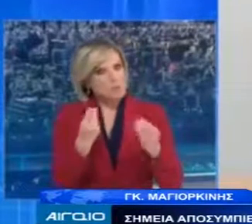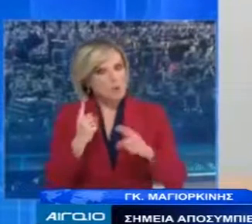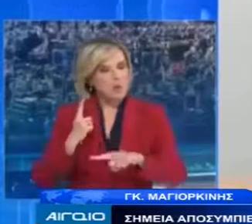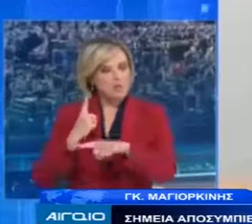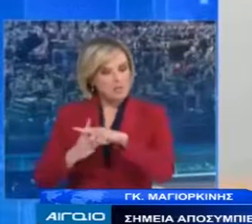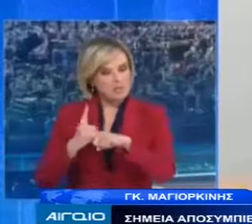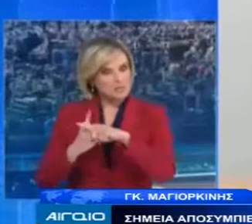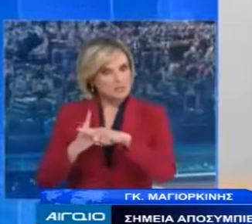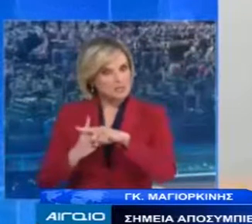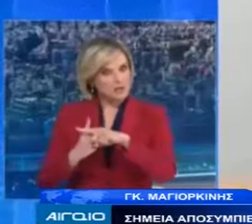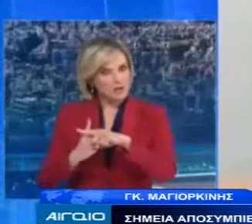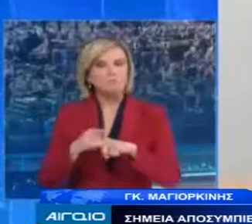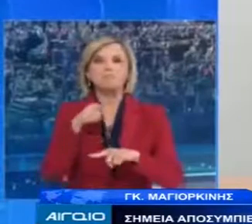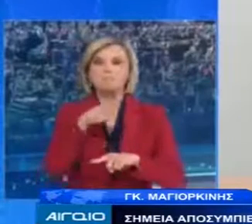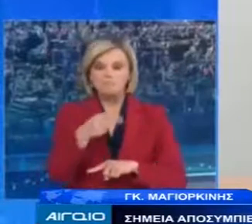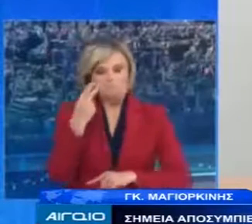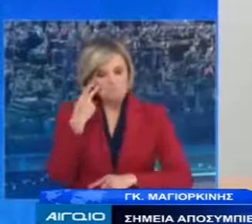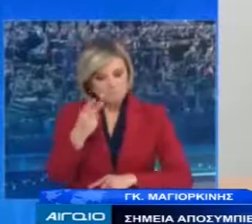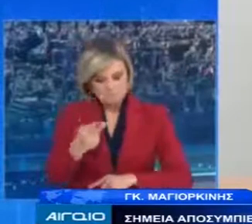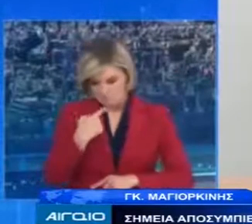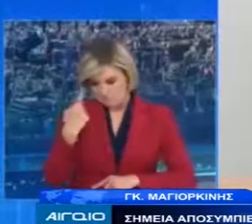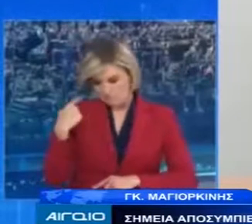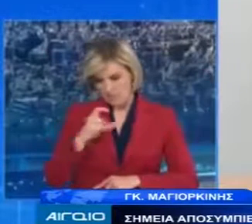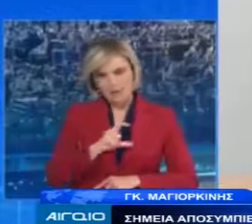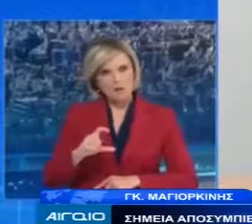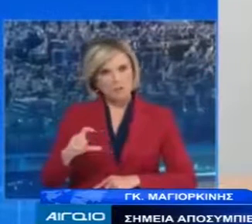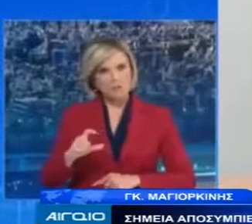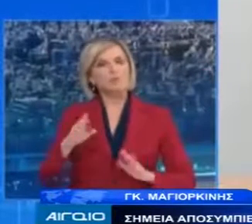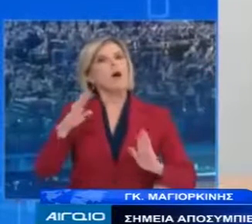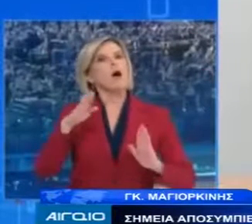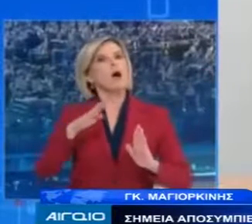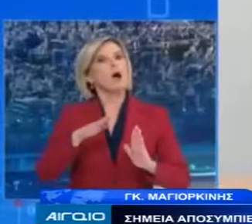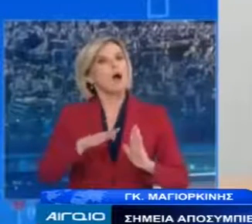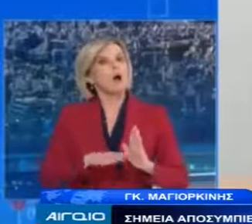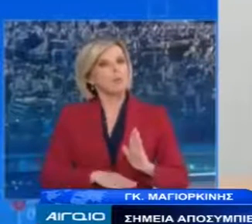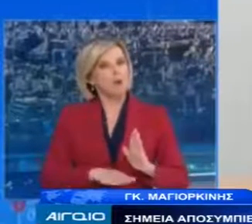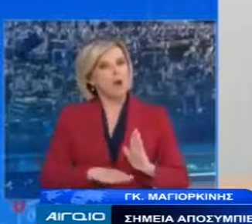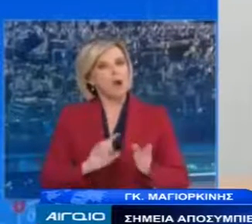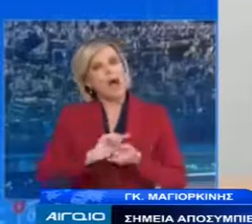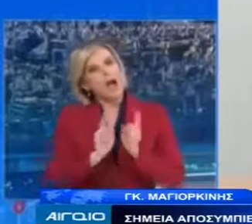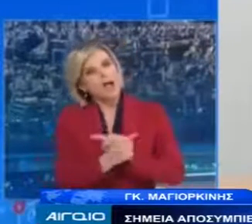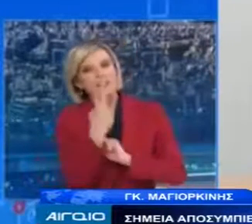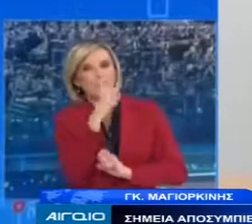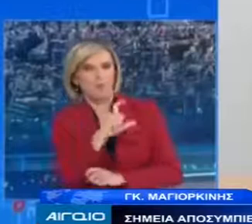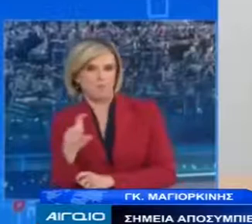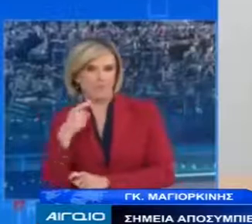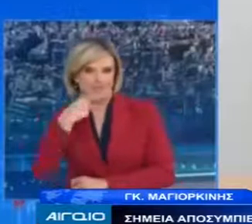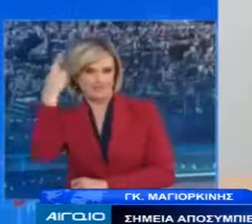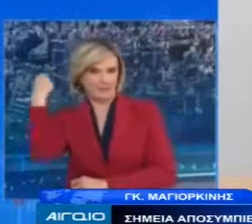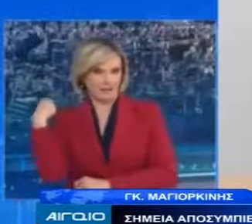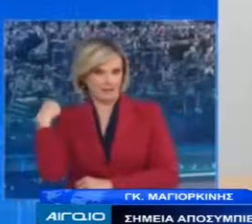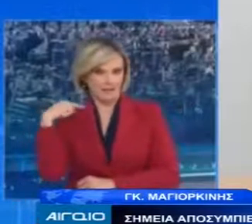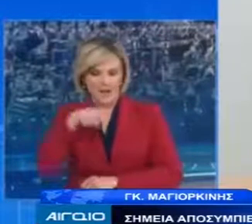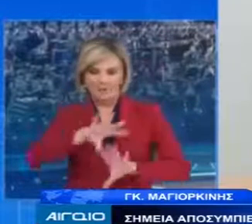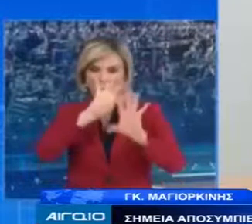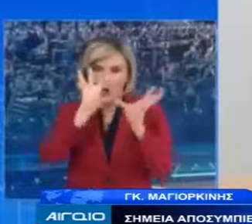πριν από 2 εβδομάδες, αυτό που είδαμε την τελευταία εβδομάδα παραμένει χαμηλότερο. από ό,τι είδαμε πριν από 2 εβδομάδες. Αυτά τα